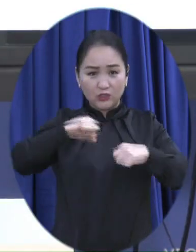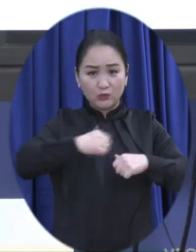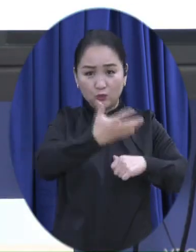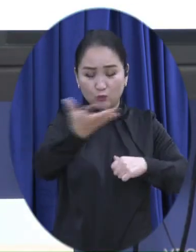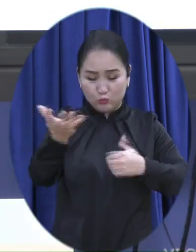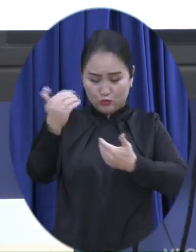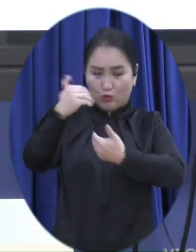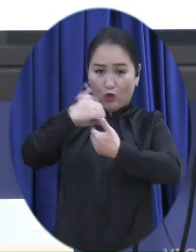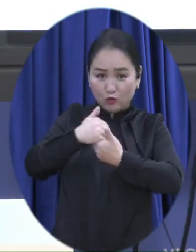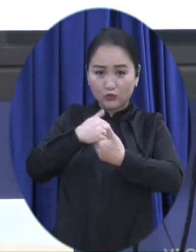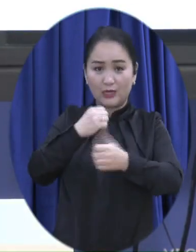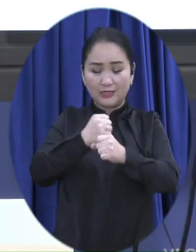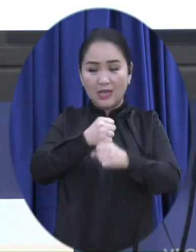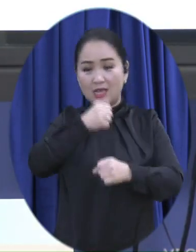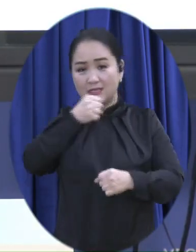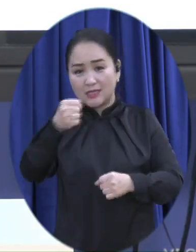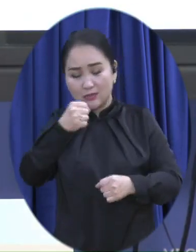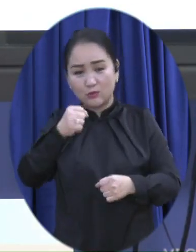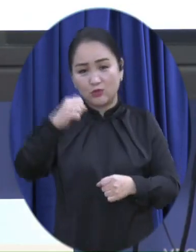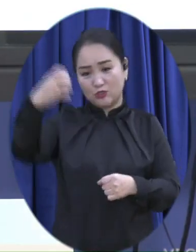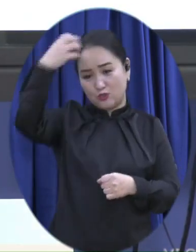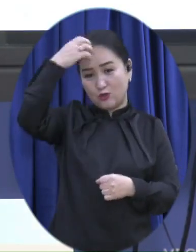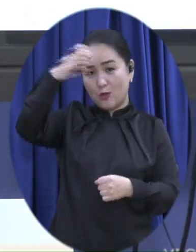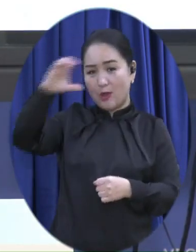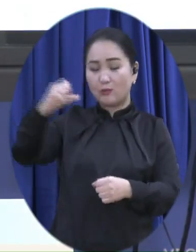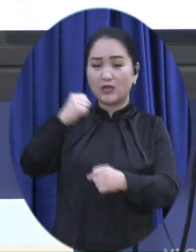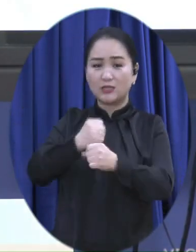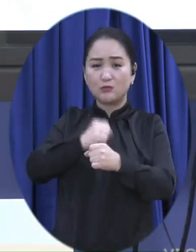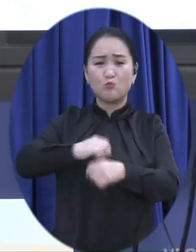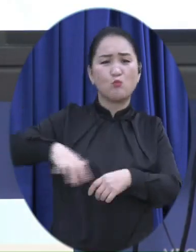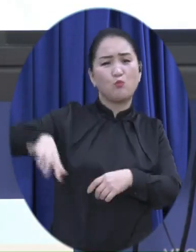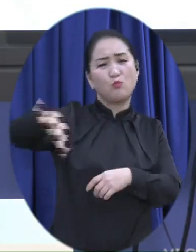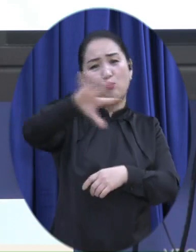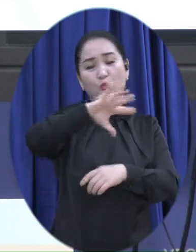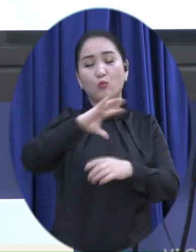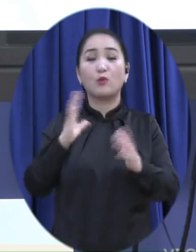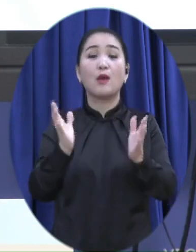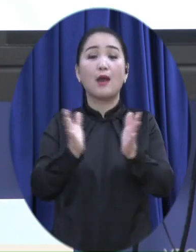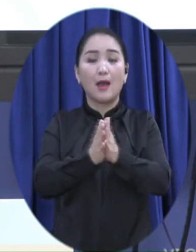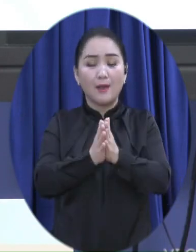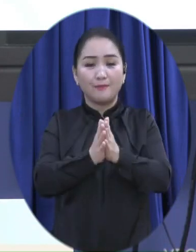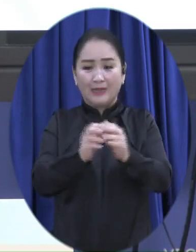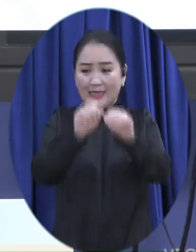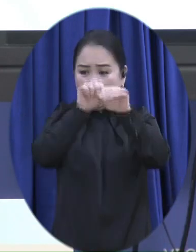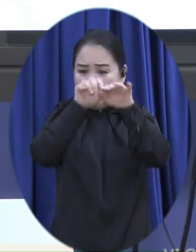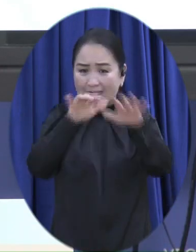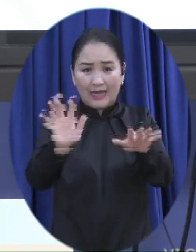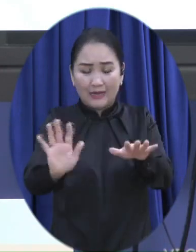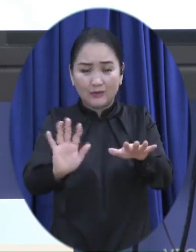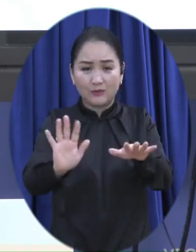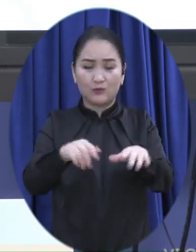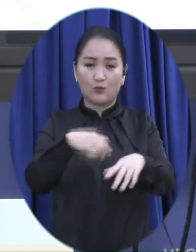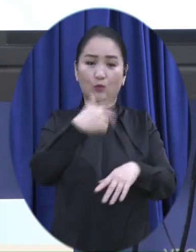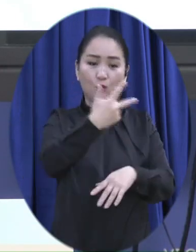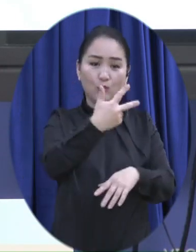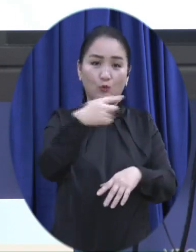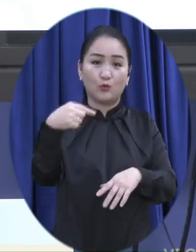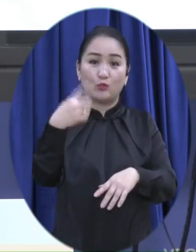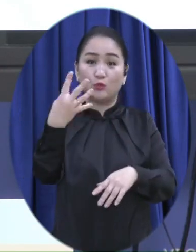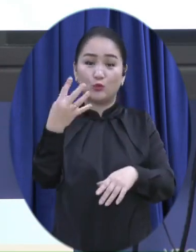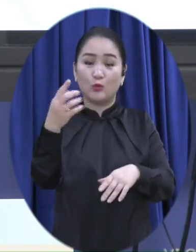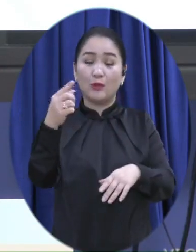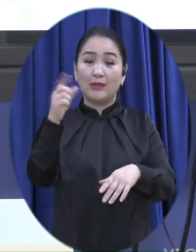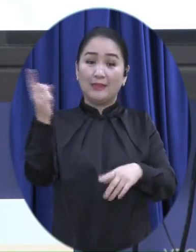байгаа сэтгүүлчид төрийн албан хаагчид ард иргэд бүгдээрээ нийлээд хөдөлөө нэг тархах эрсдлийг бас 3-4 дахин багасгаж байгаа